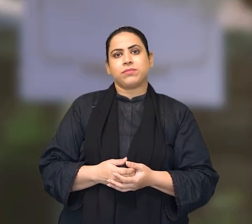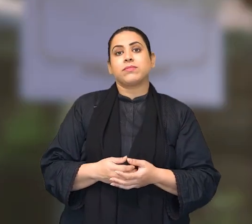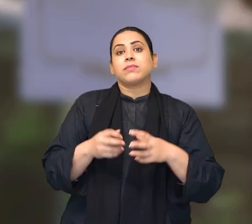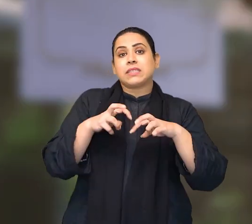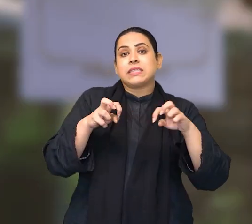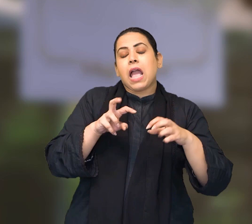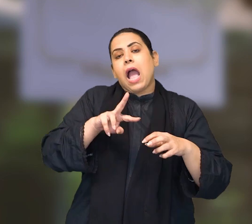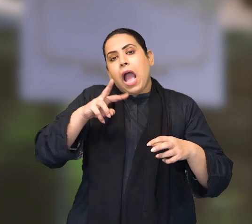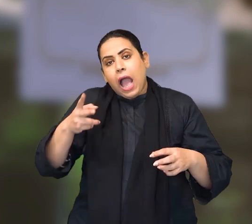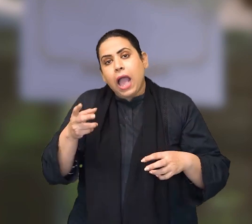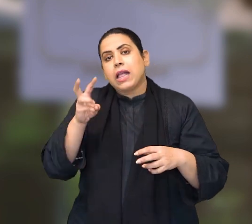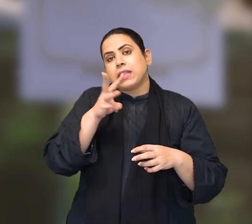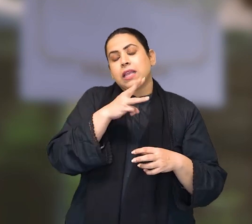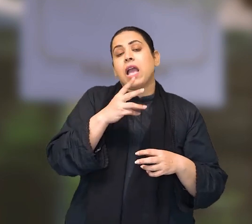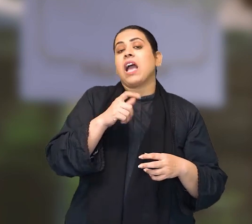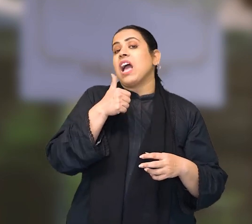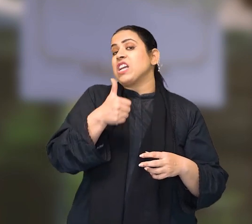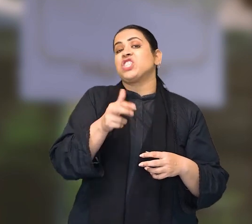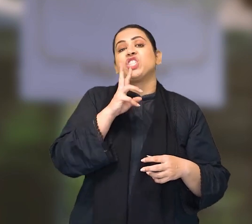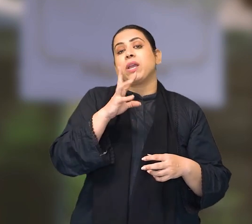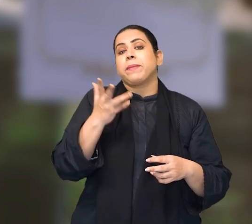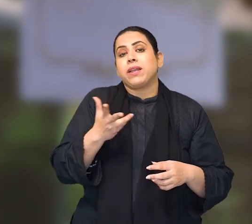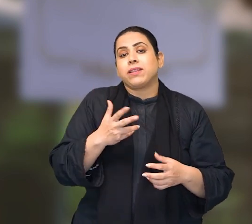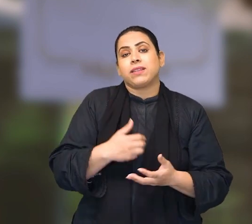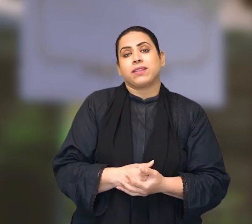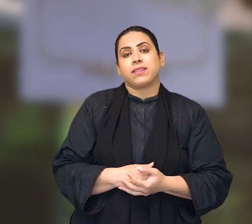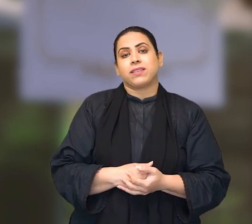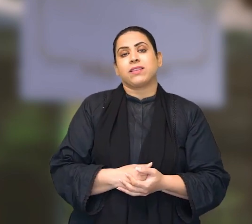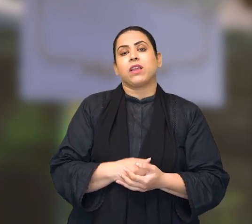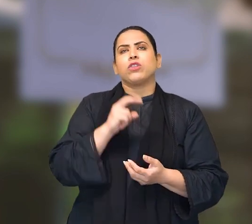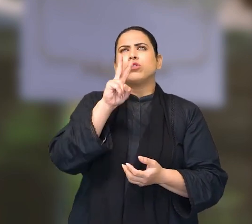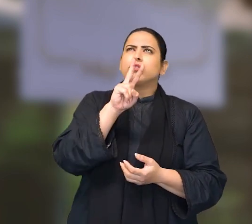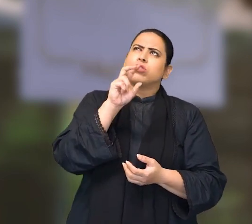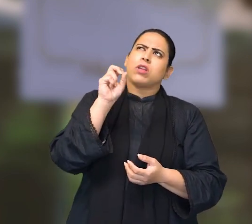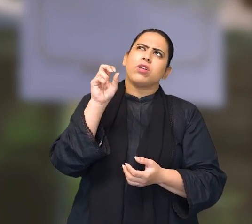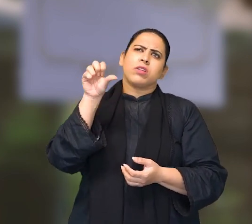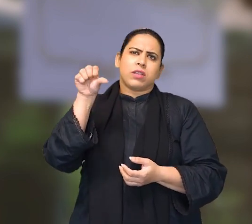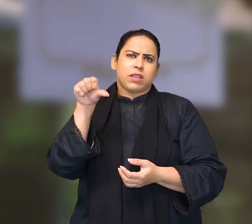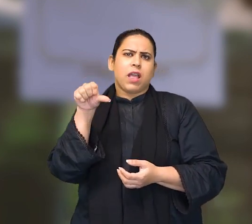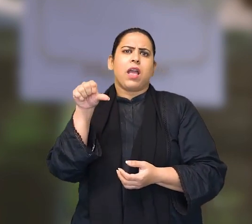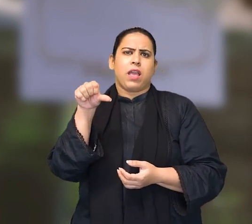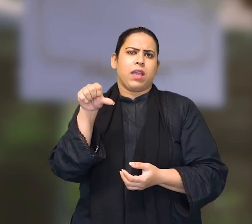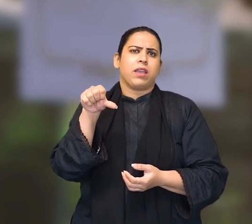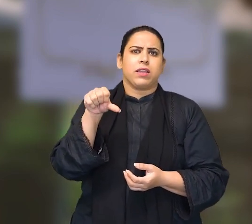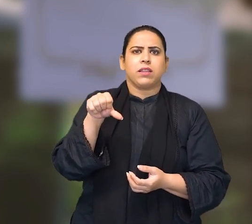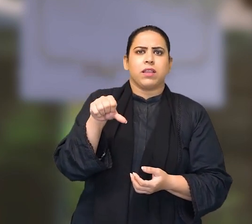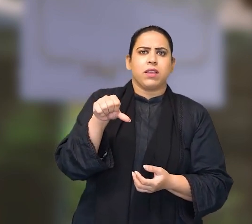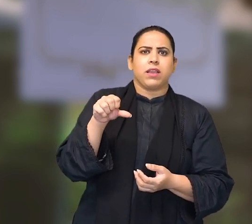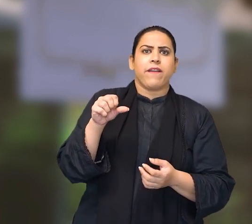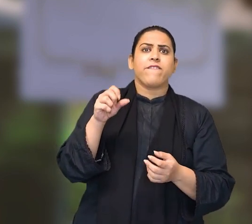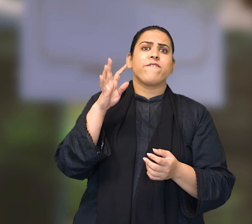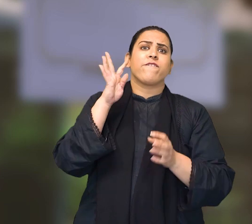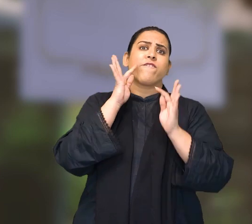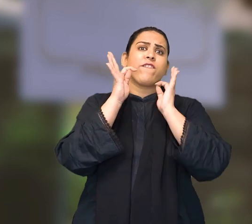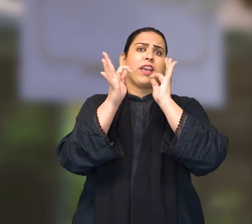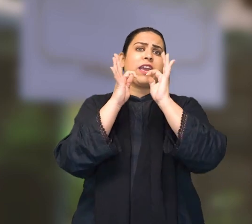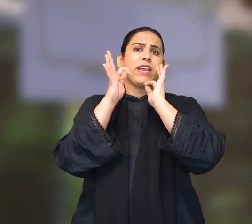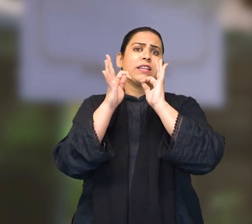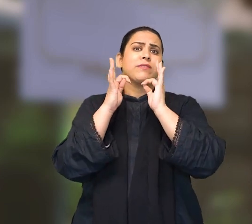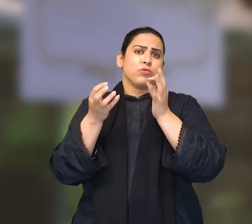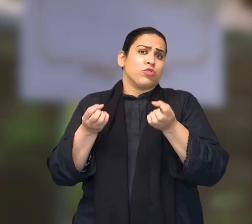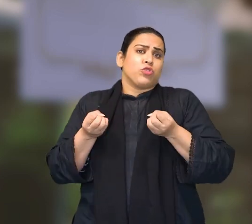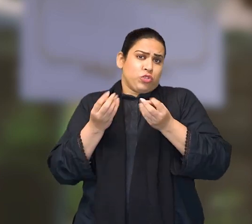बेसिकली दिस डिफरेंट फ्राम अदर थिंग्स. अच्छी बात ये थी कि उस टाइम पे 2009 ऑनवर्ड्स